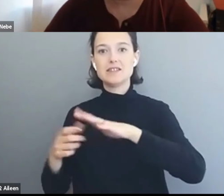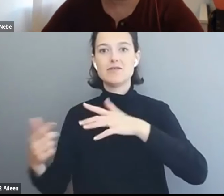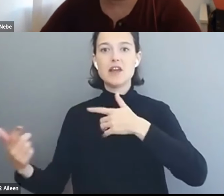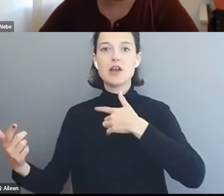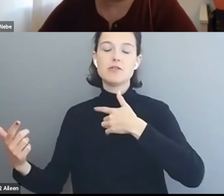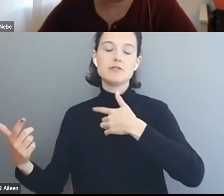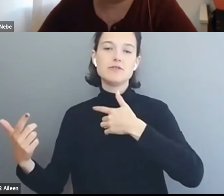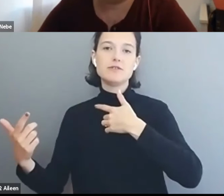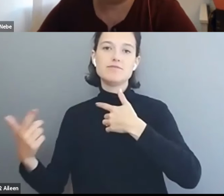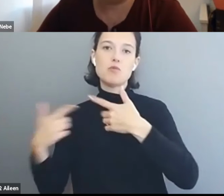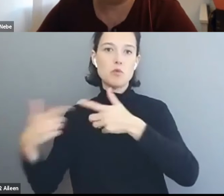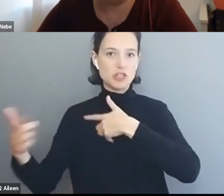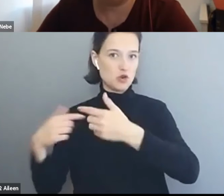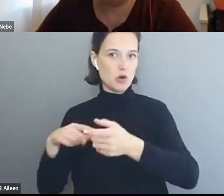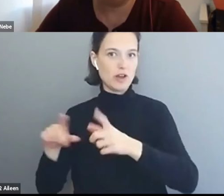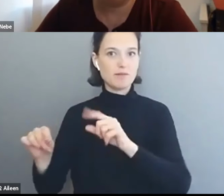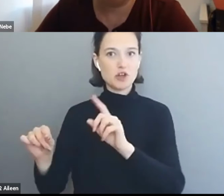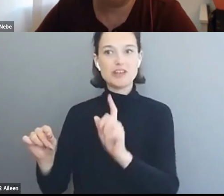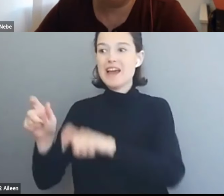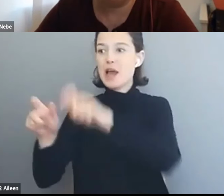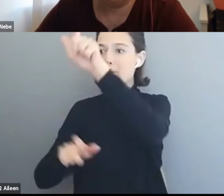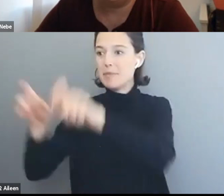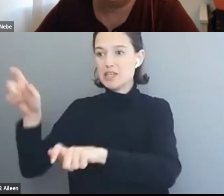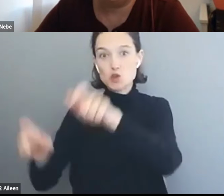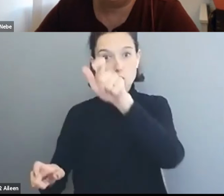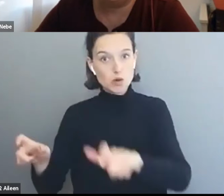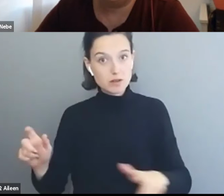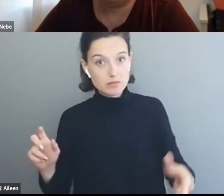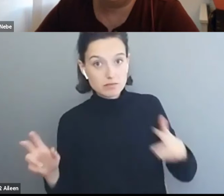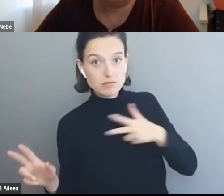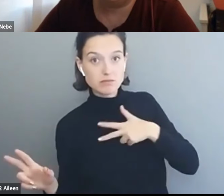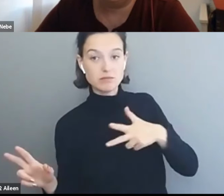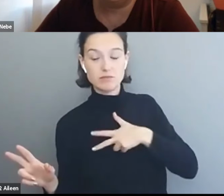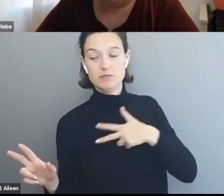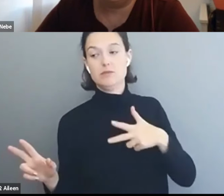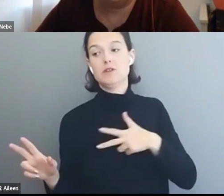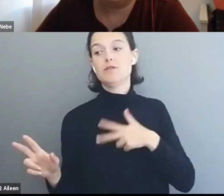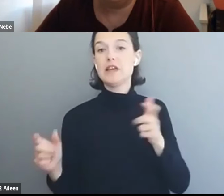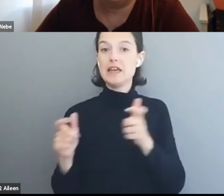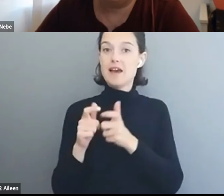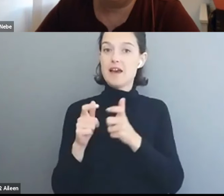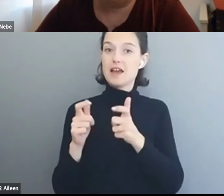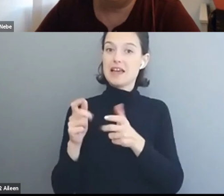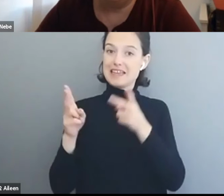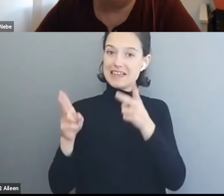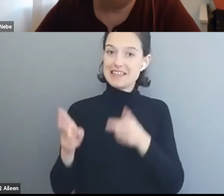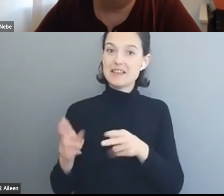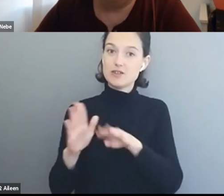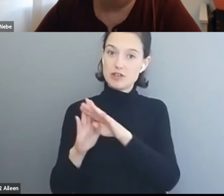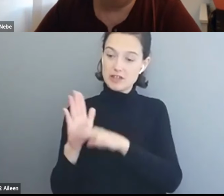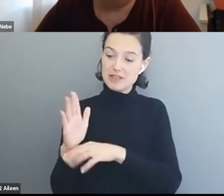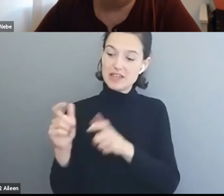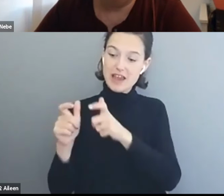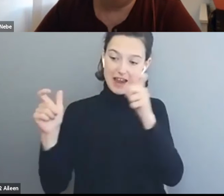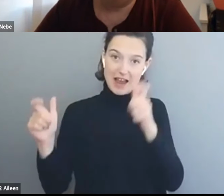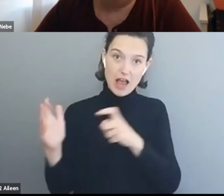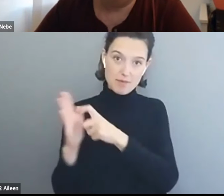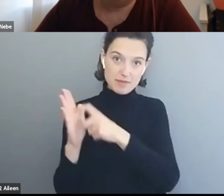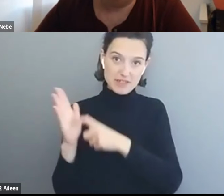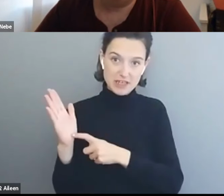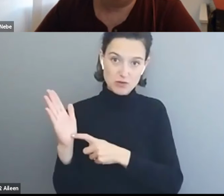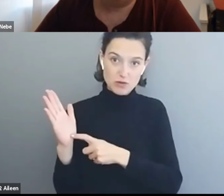die wirklich dahinter stehen und schauen, dass nicht nur gesetzliche Rahmenbedingungen, und das ist ja schon die Frage, die ich gerne